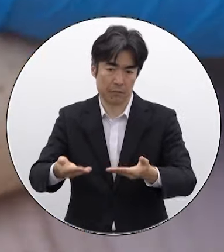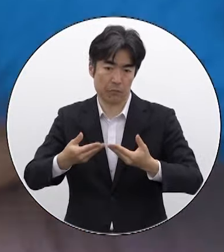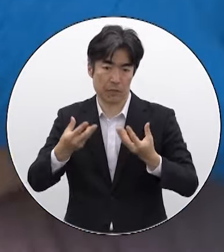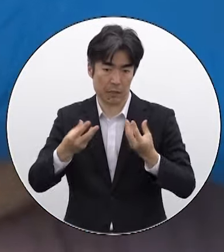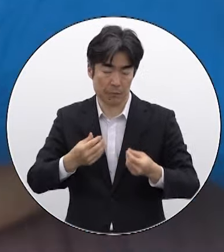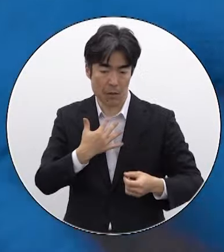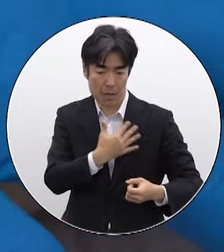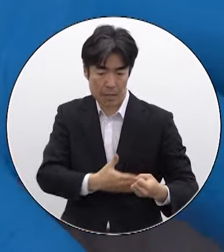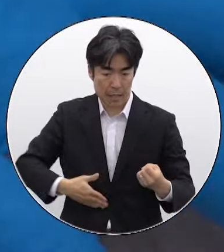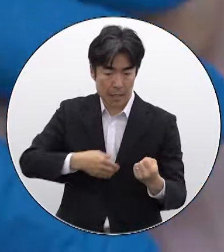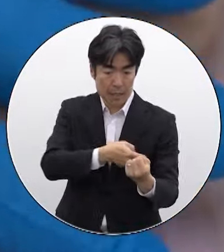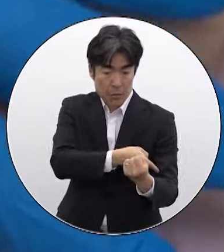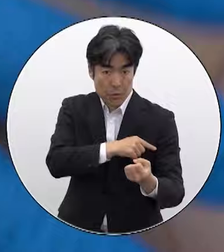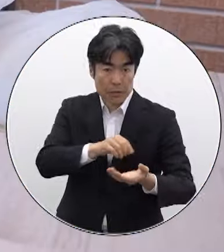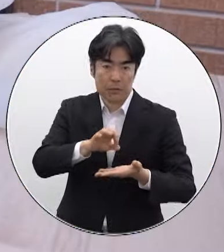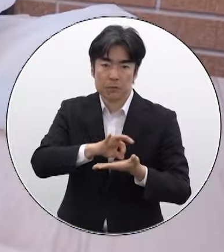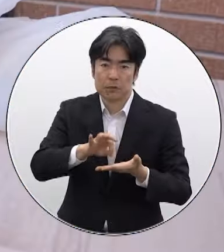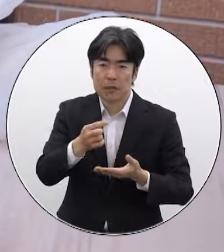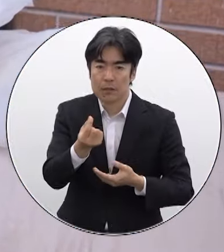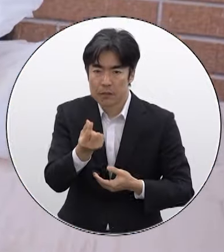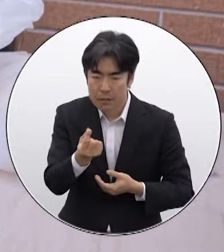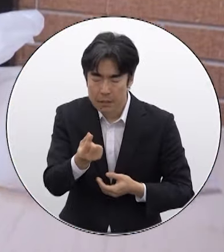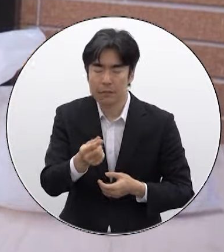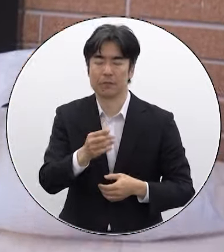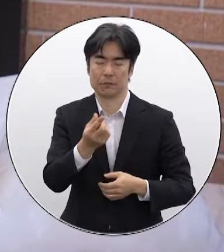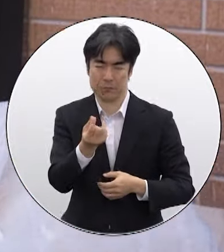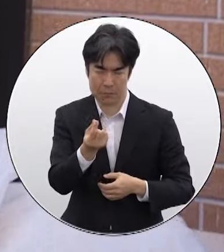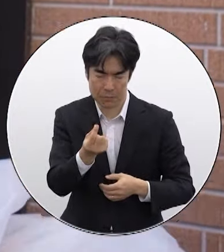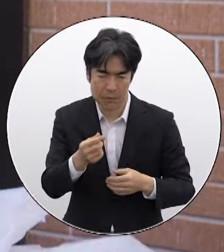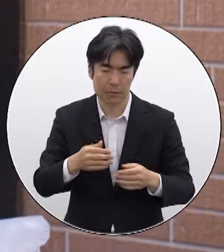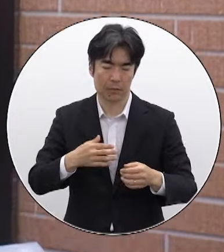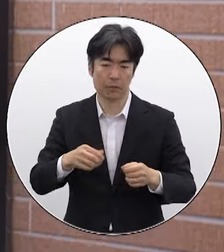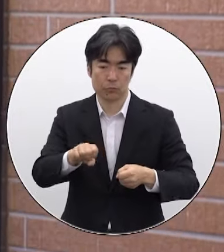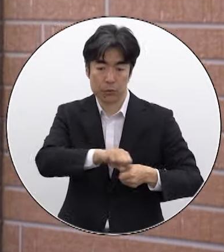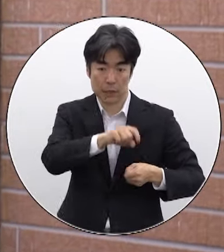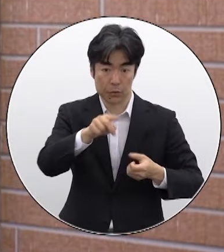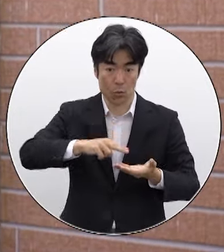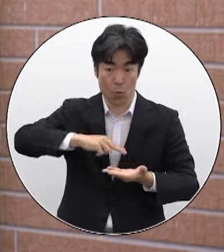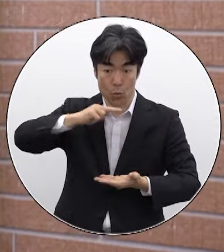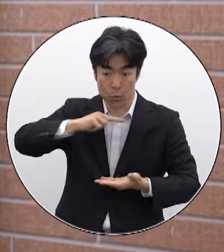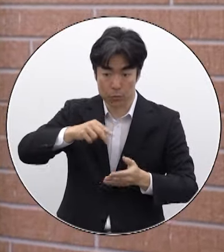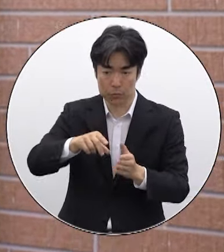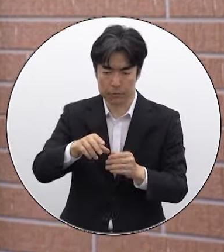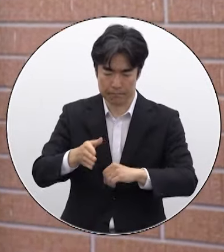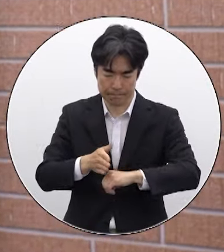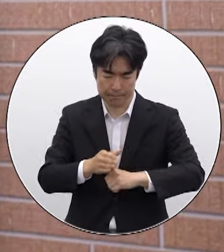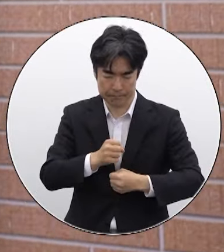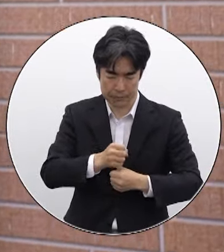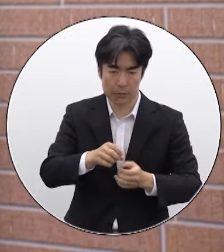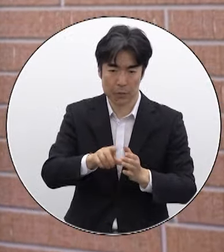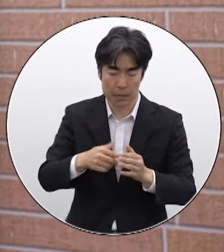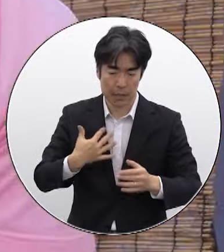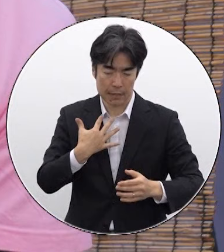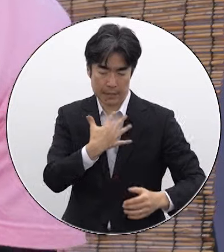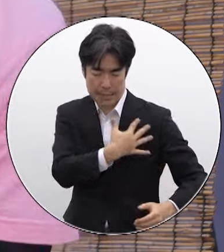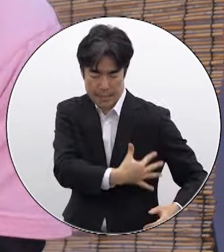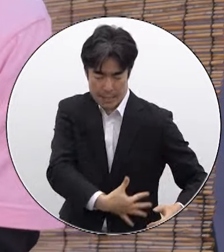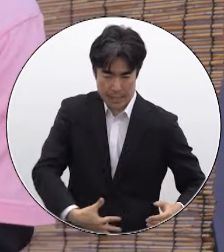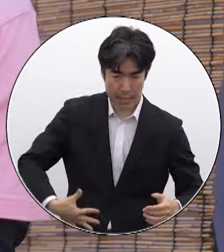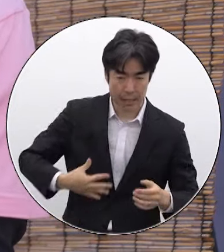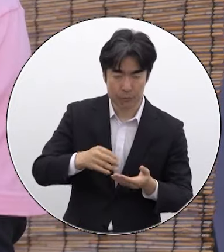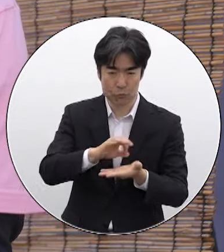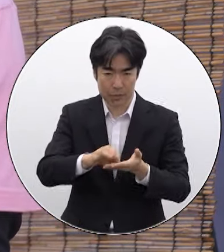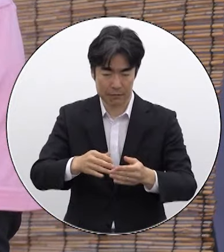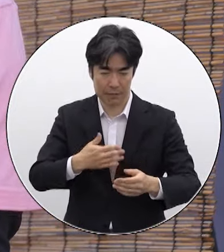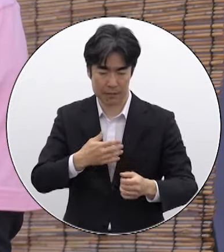力使いますよね。 そうなんですよ、あの武蔵野うどんって全身体を使ってやるうどんなんで、うん、 はい、 このから先